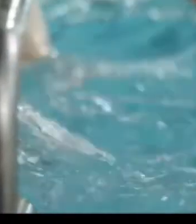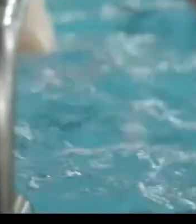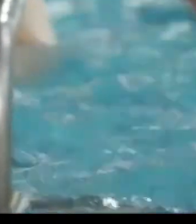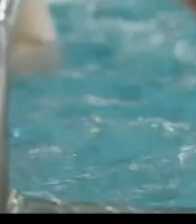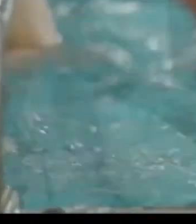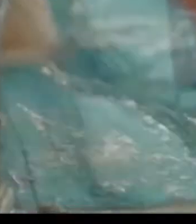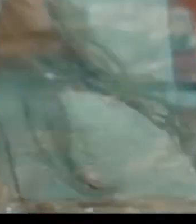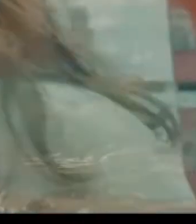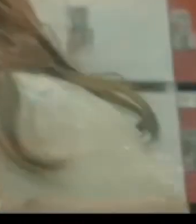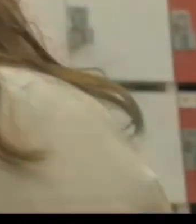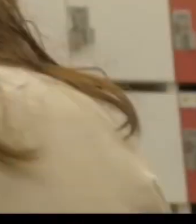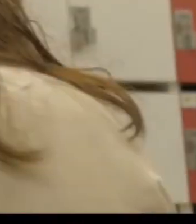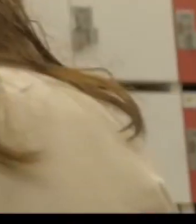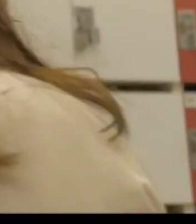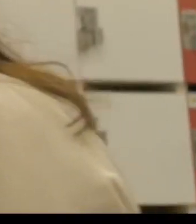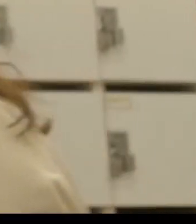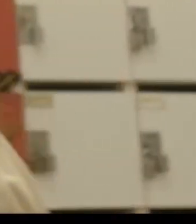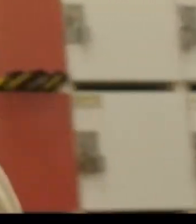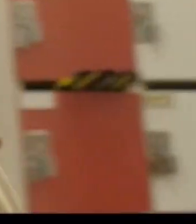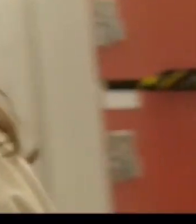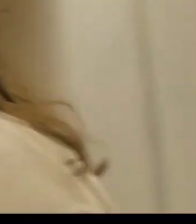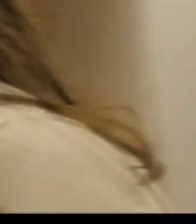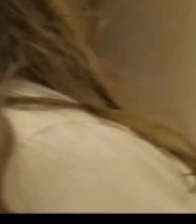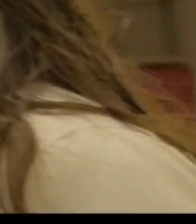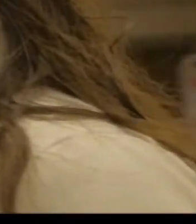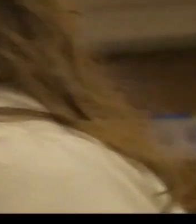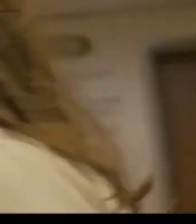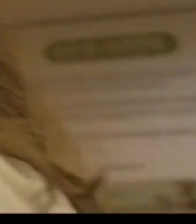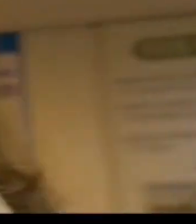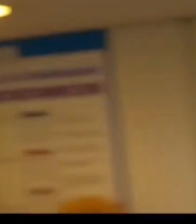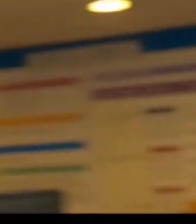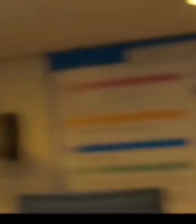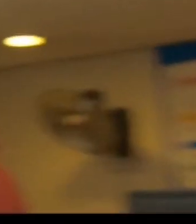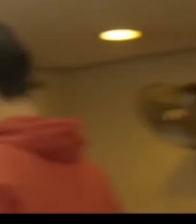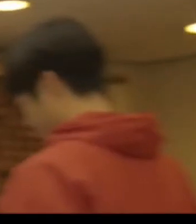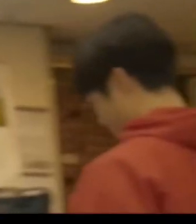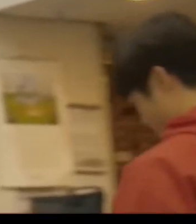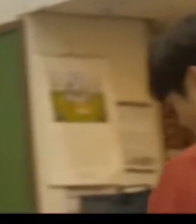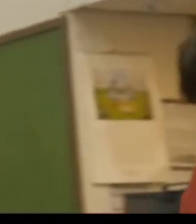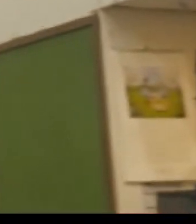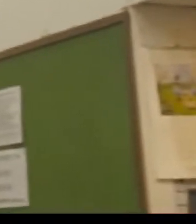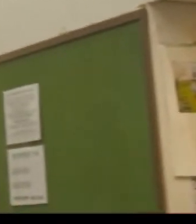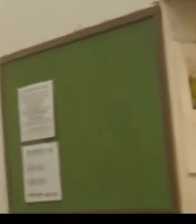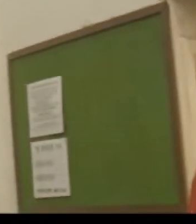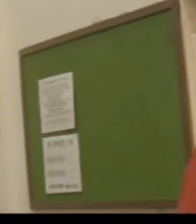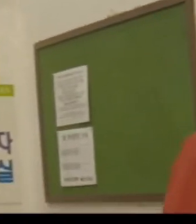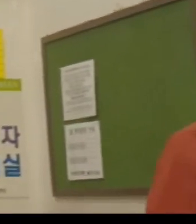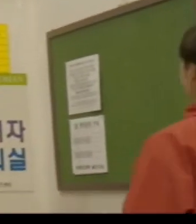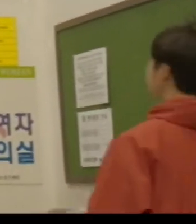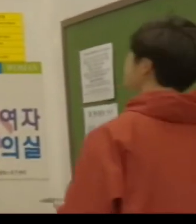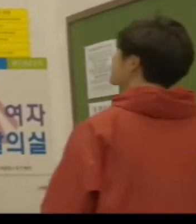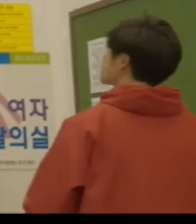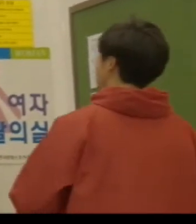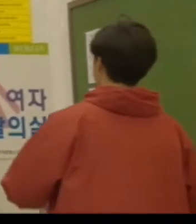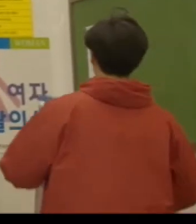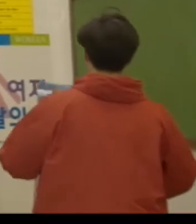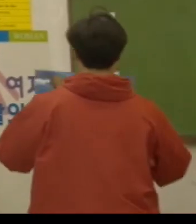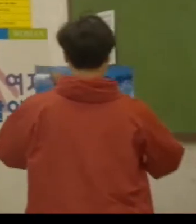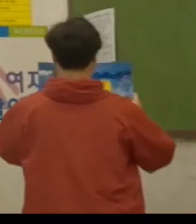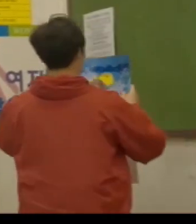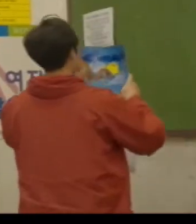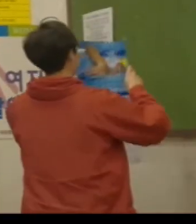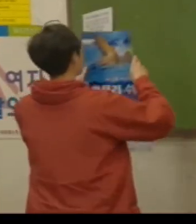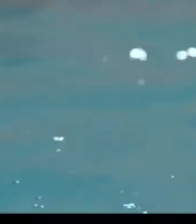환하게 웃고 있다. 명자의 시선이 벽에 걸리고 있는 현수막에 고정된다. 제1회 아마추어 혼성 개영